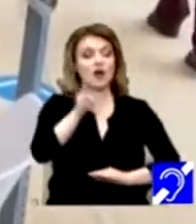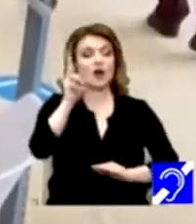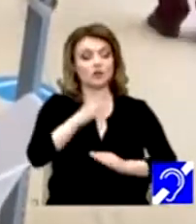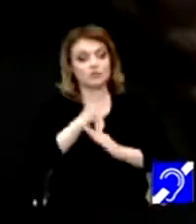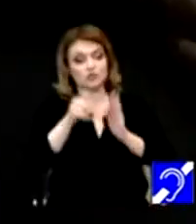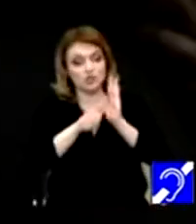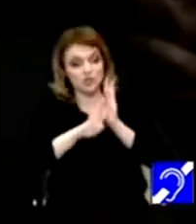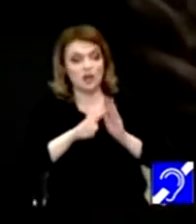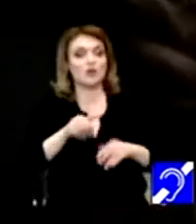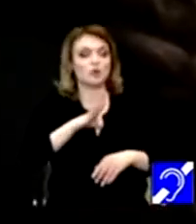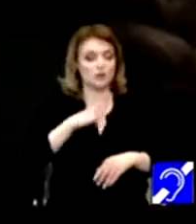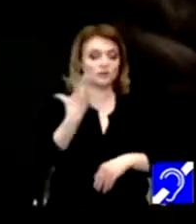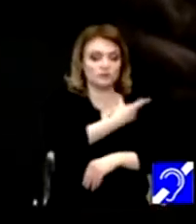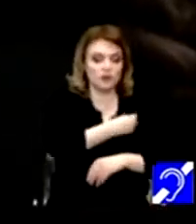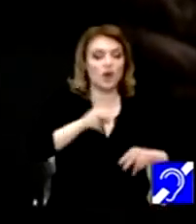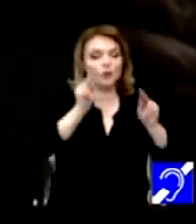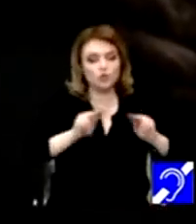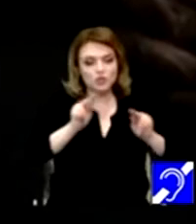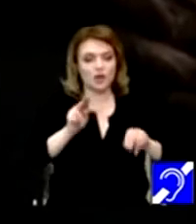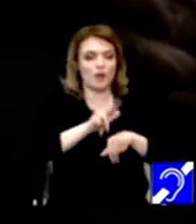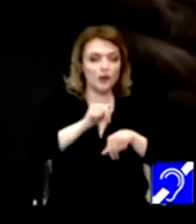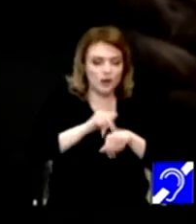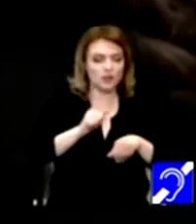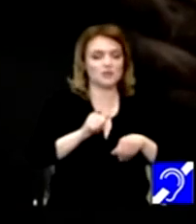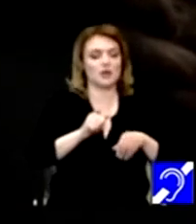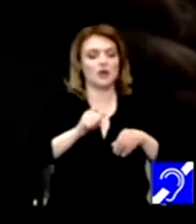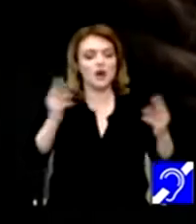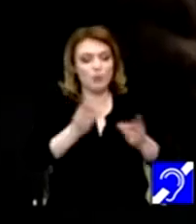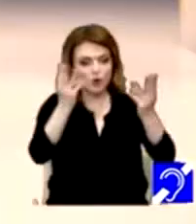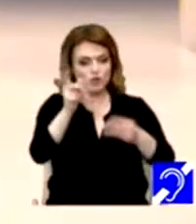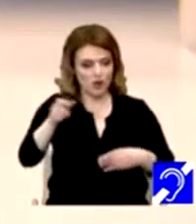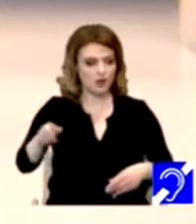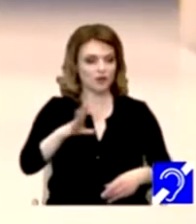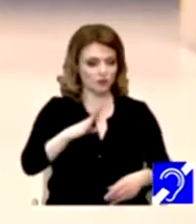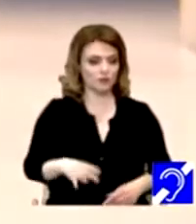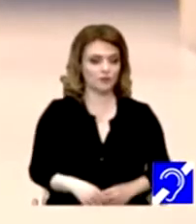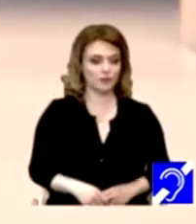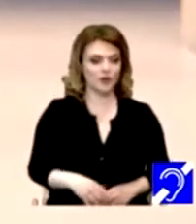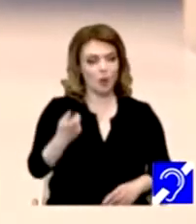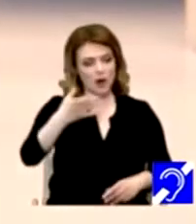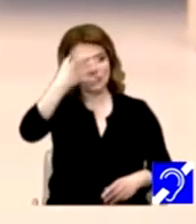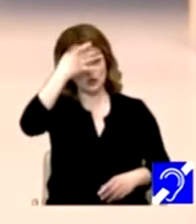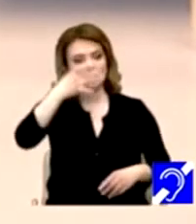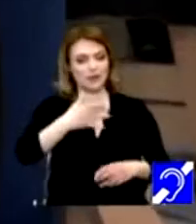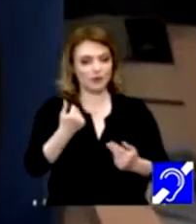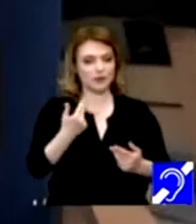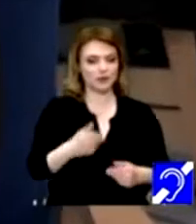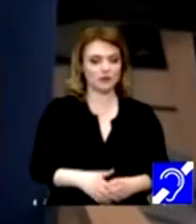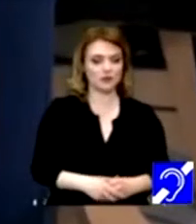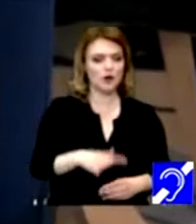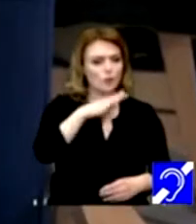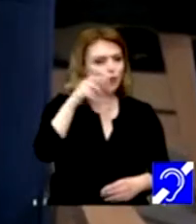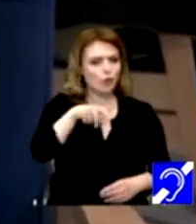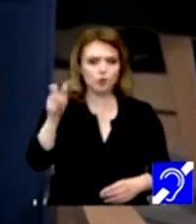sau profesori. Cabeza, dolor muscular o fiebre normal, vale? Puede tomar paracetamol a 8 ore. Se está notando bastante, la verdad. Se está